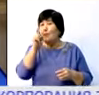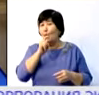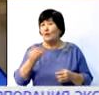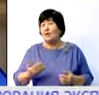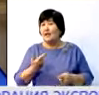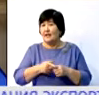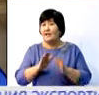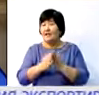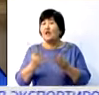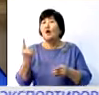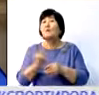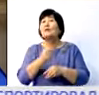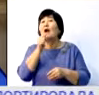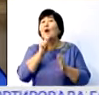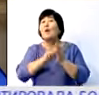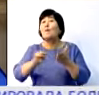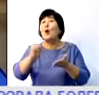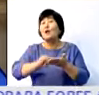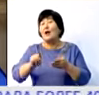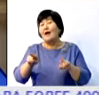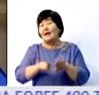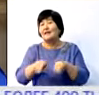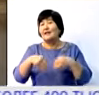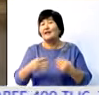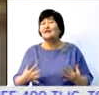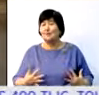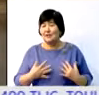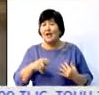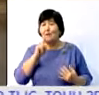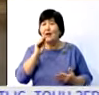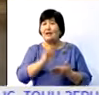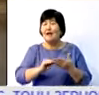Этот сборник – первая проба пера. Однозначно, он даст мотивацию молодым акынам творить дальше.